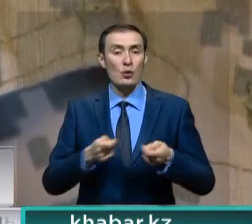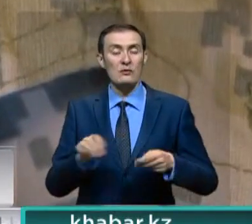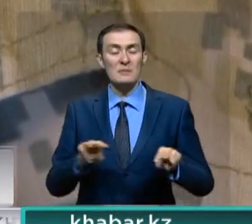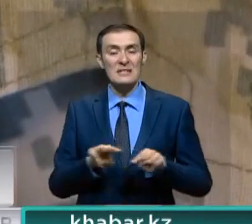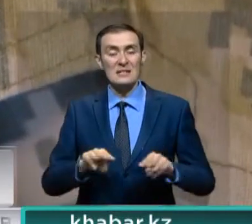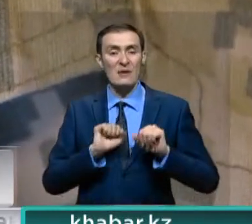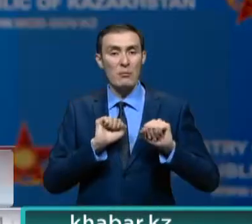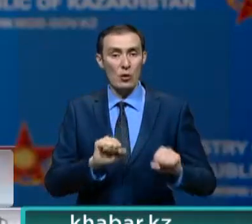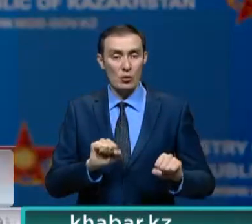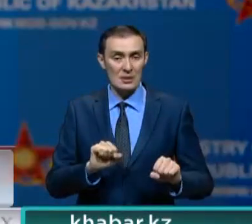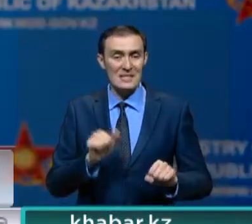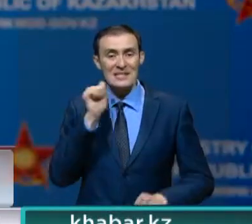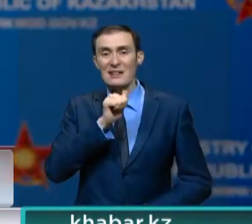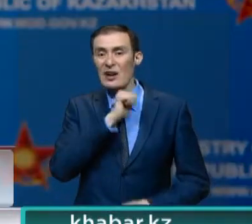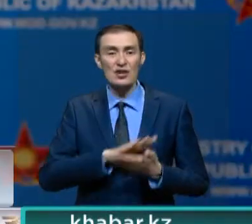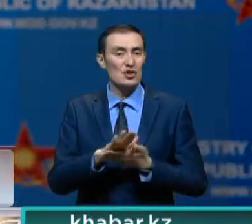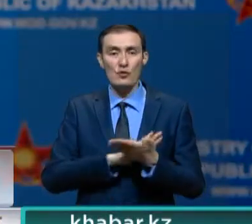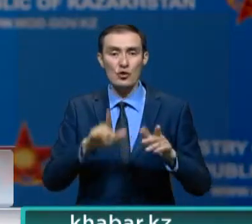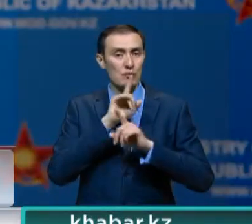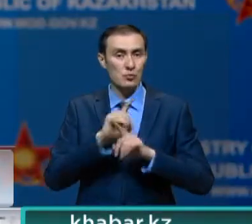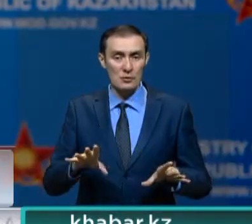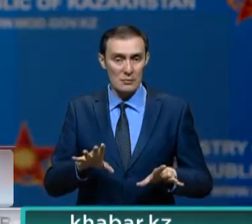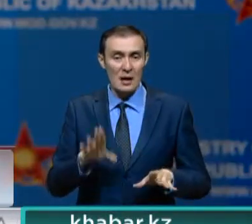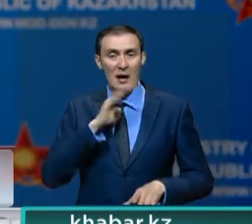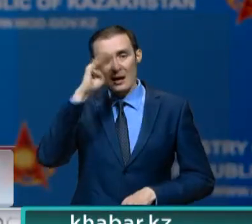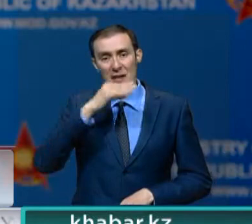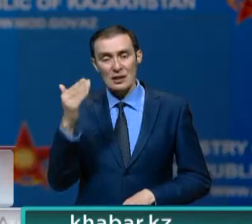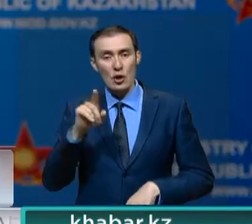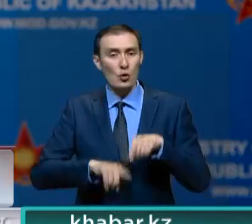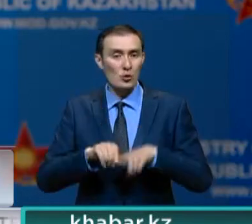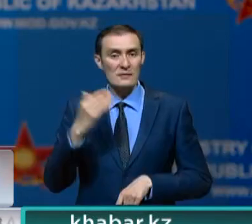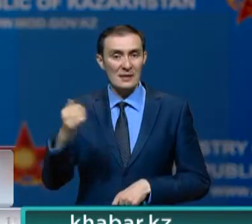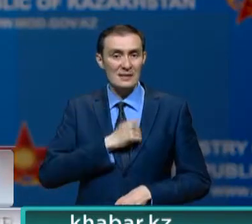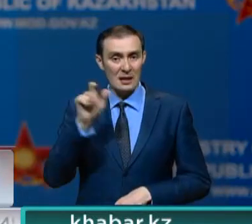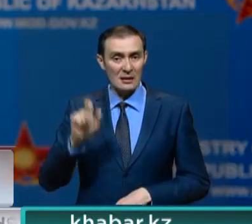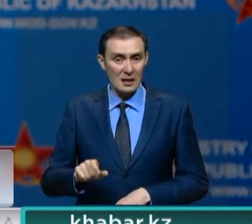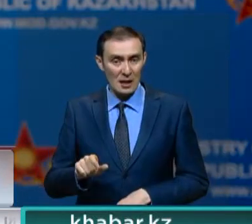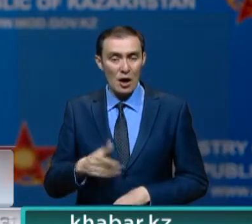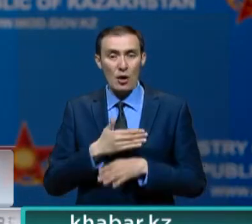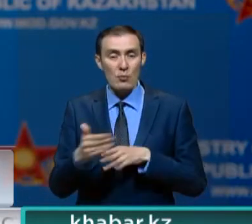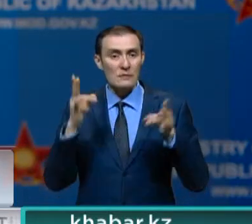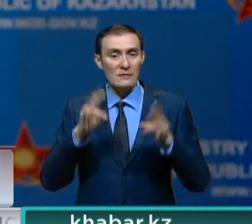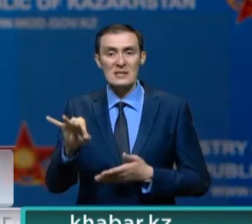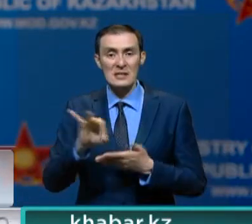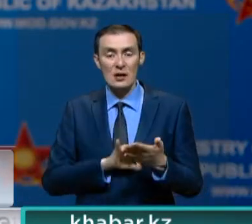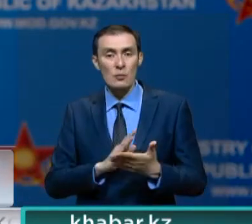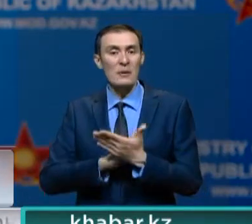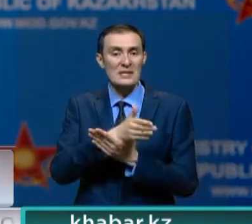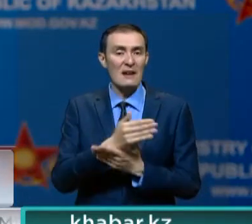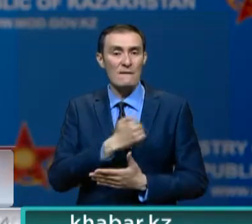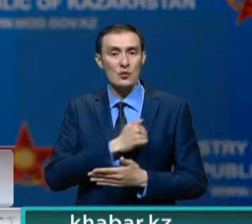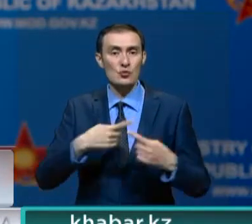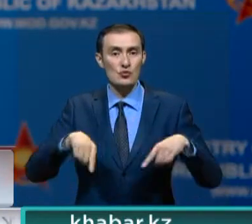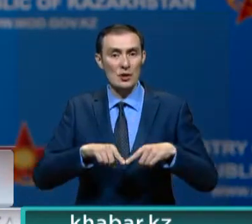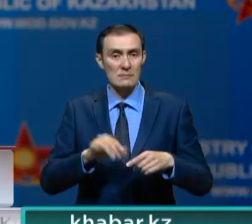Министерства обороны скрывать ничего не собирается. Родители и родственники солдата после случившегося сразу же посетили воинскую